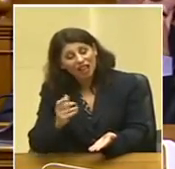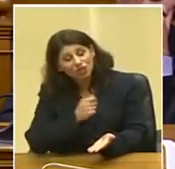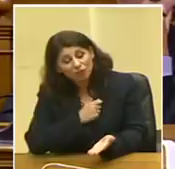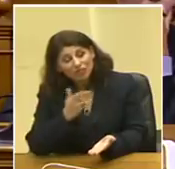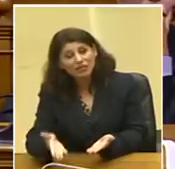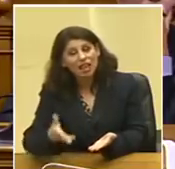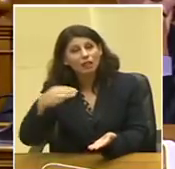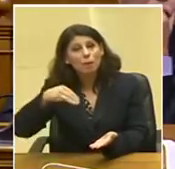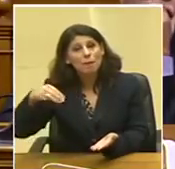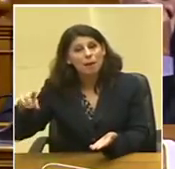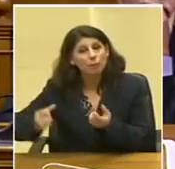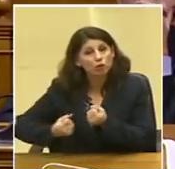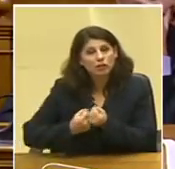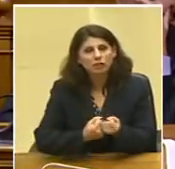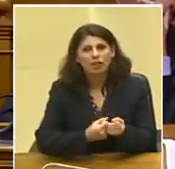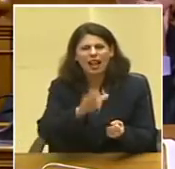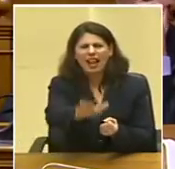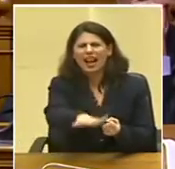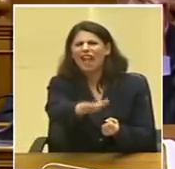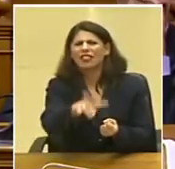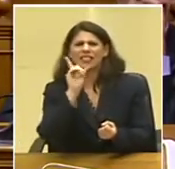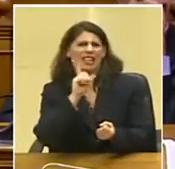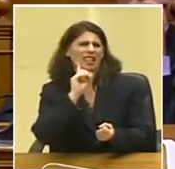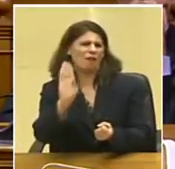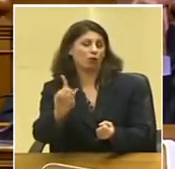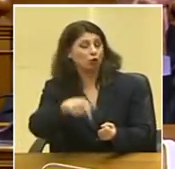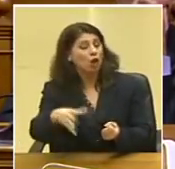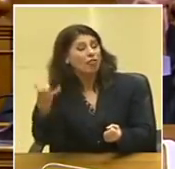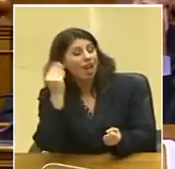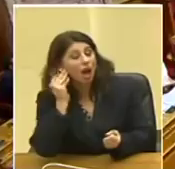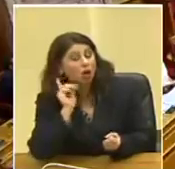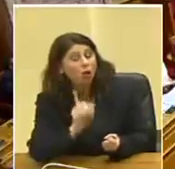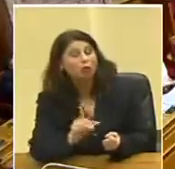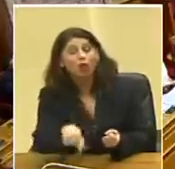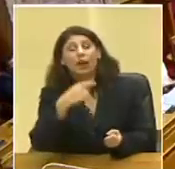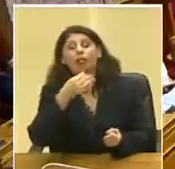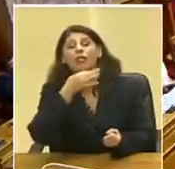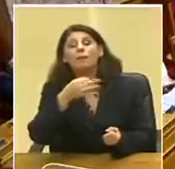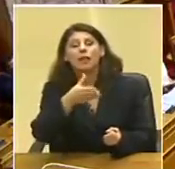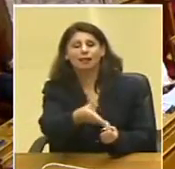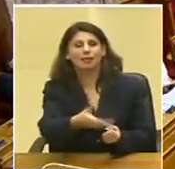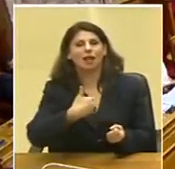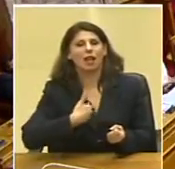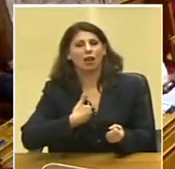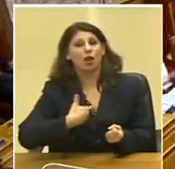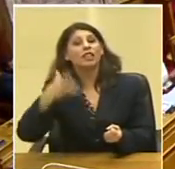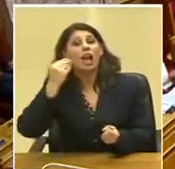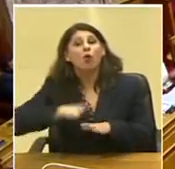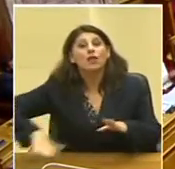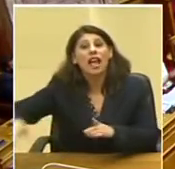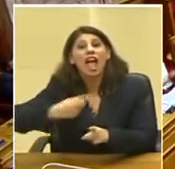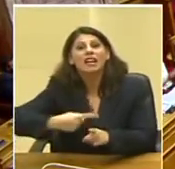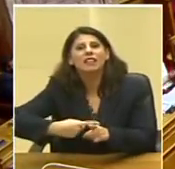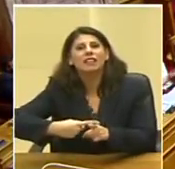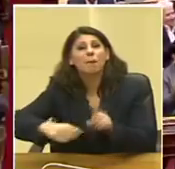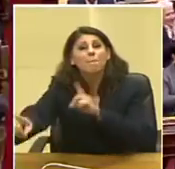σας στηρίζουν. Καθίστε και για βουλευτή, τώρα θα ακούσετε. Τώρα θα ακούσετε, τώρα δεν μιλάτε εσείς. Τώρα μιλάω εγώ και ακούει ο ελληνικός λαός. Ποιοι